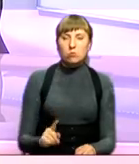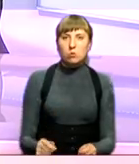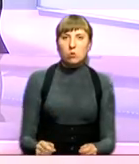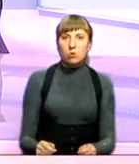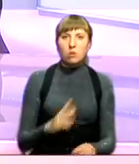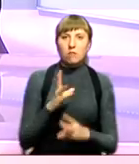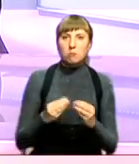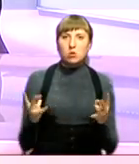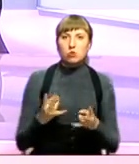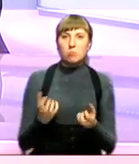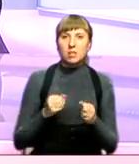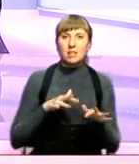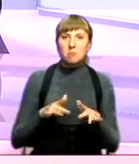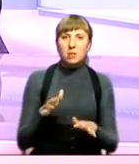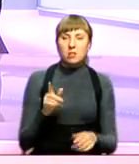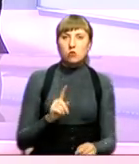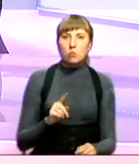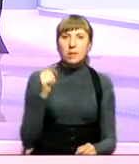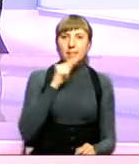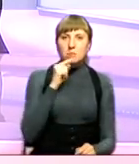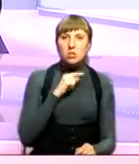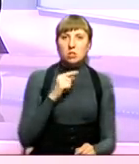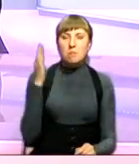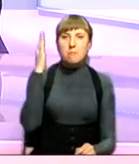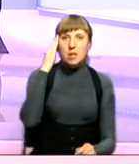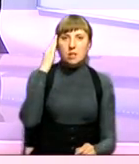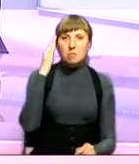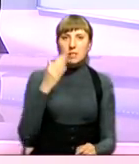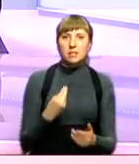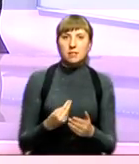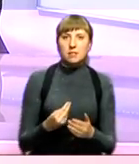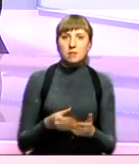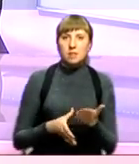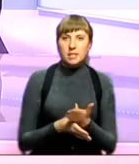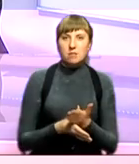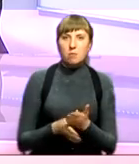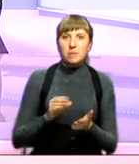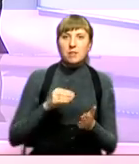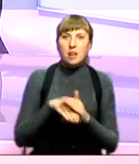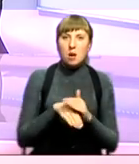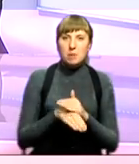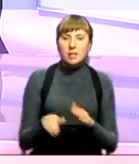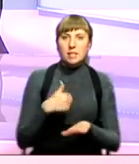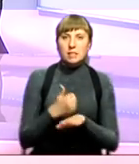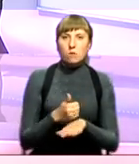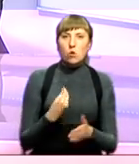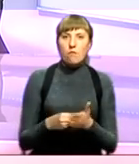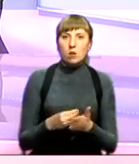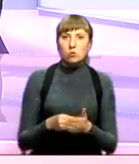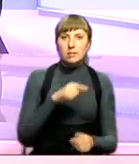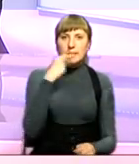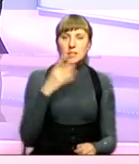вообще нужно принять меры для того, чтобы экономическими методами, средством накопления основной валюты в России